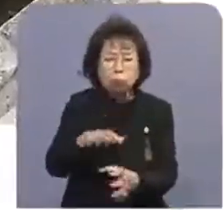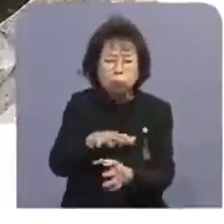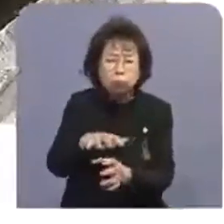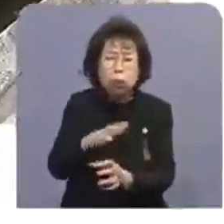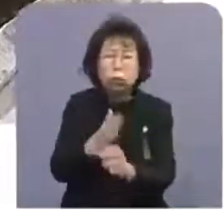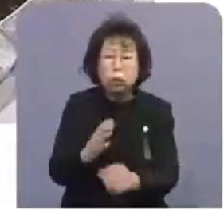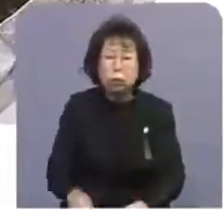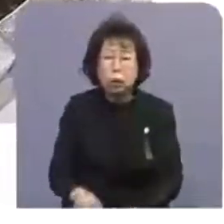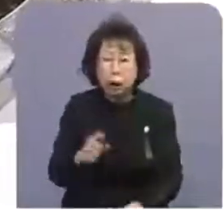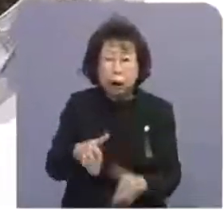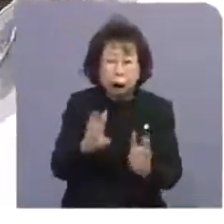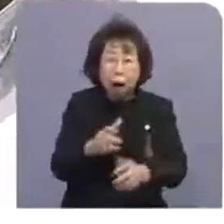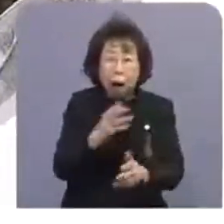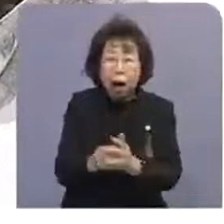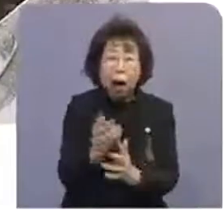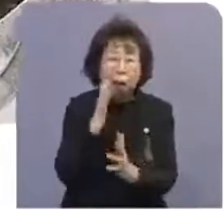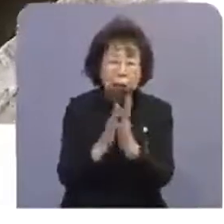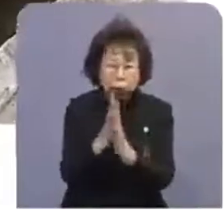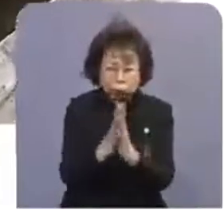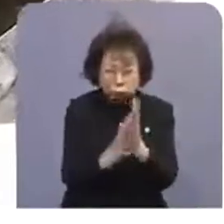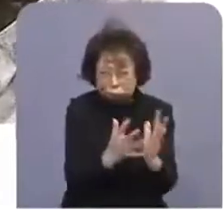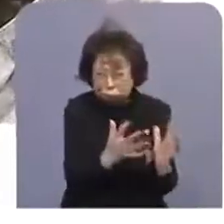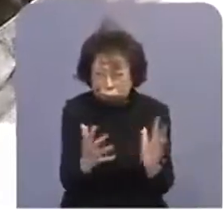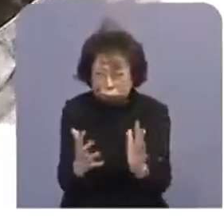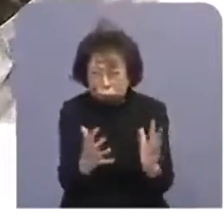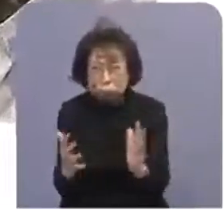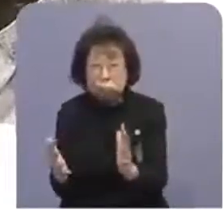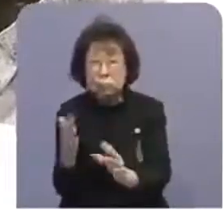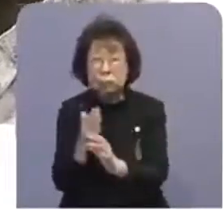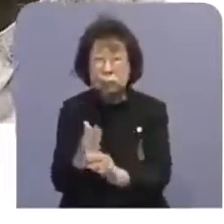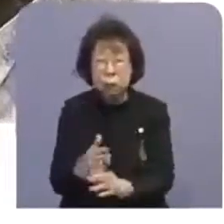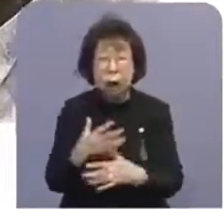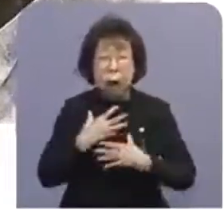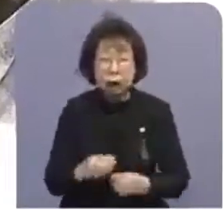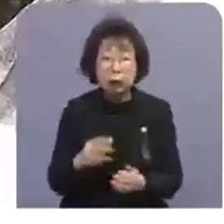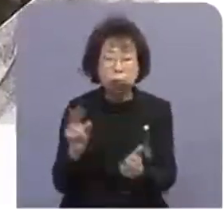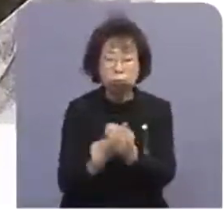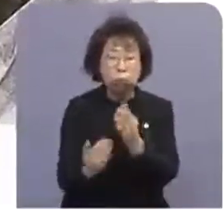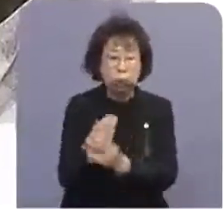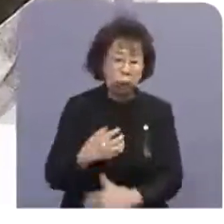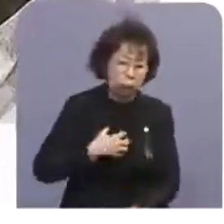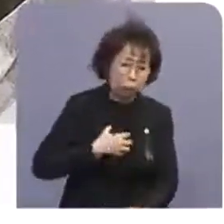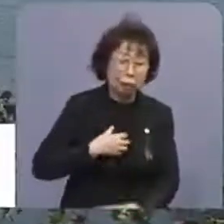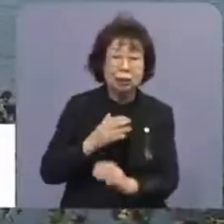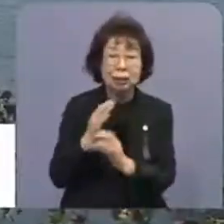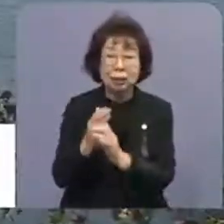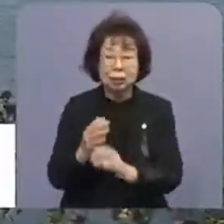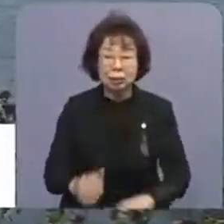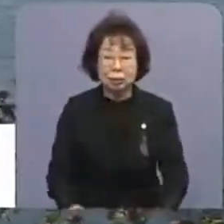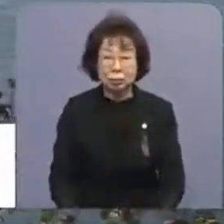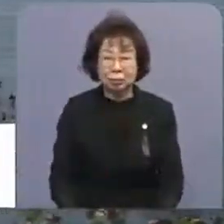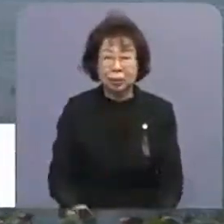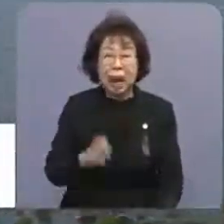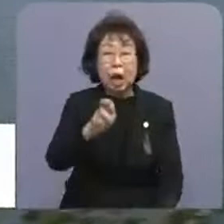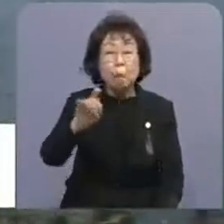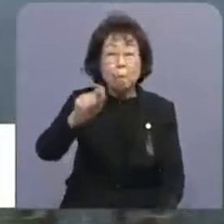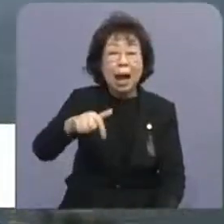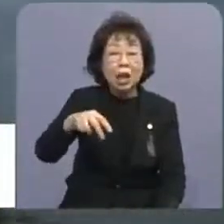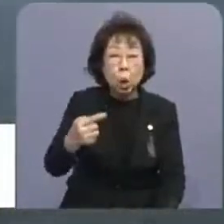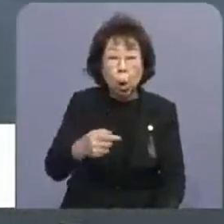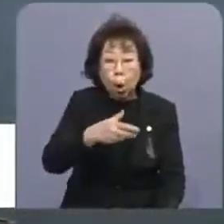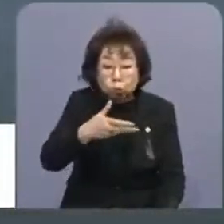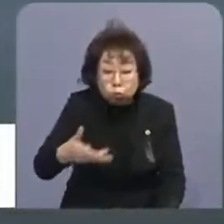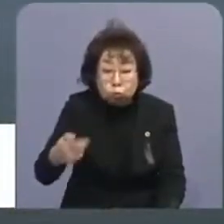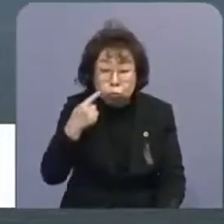수문에 가동하자 무성한 잡풀이 구조물 사이사이에 끼어 안전 문제까지 걱정되는 상황입니다 맥도강의 수질 역시